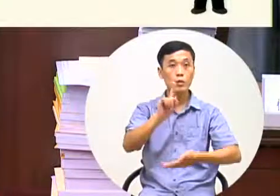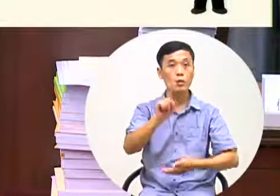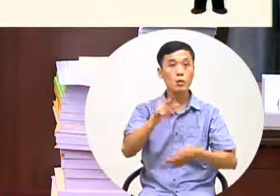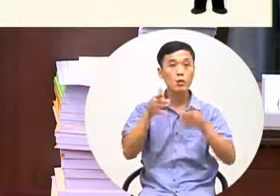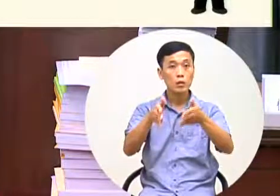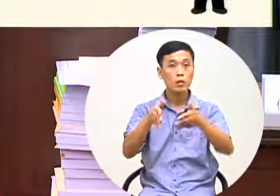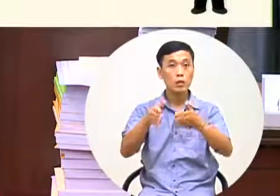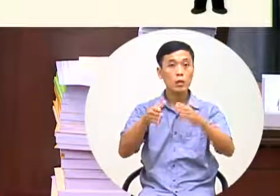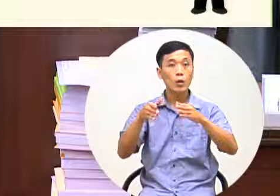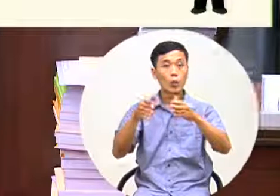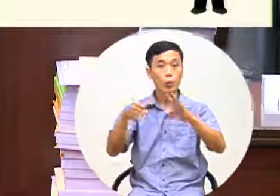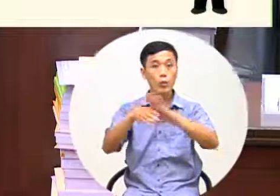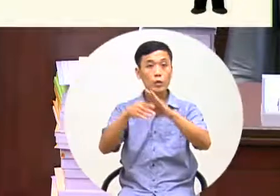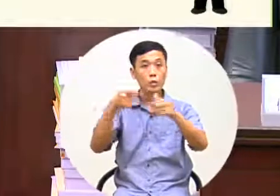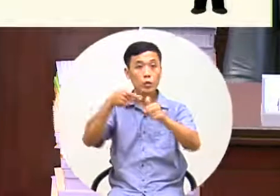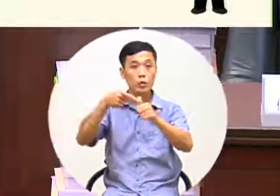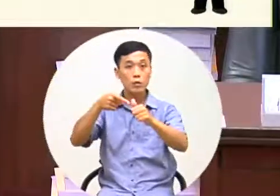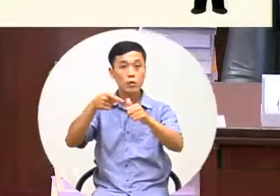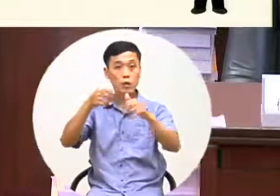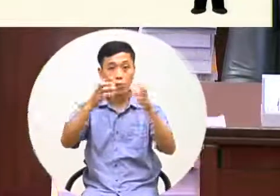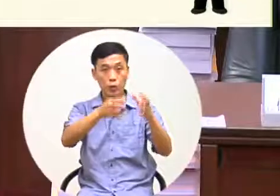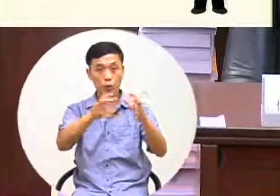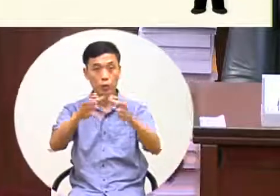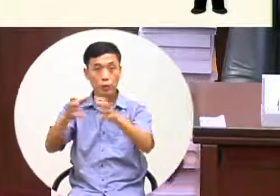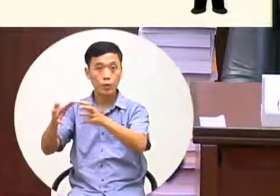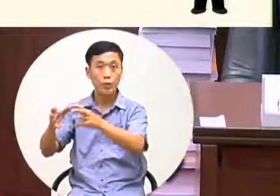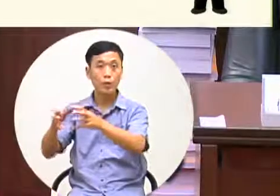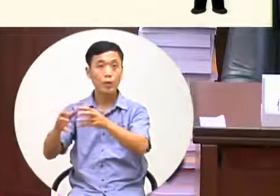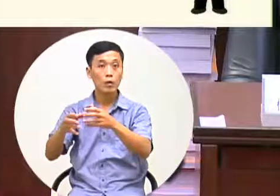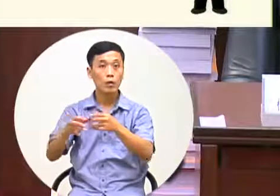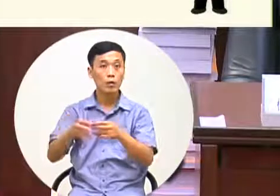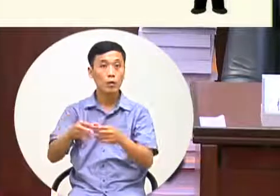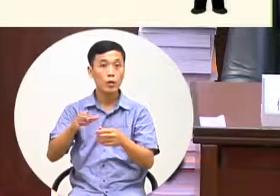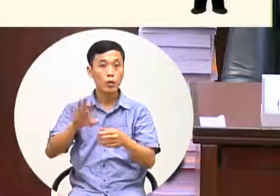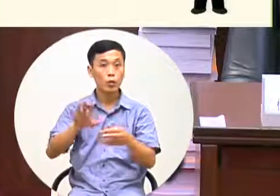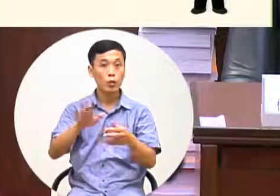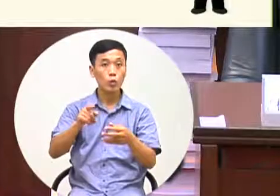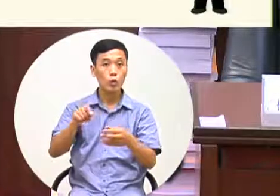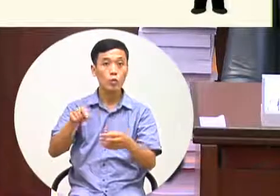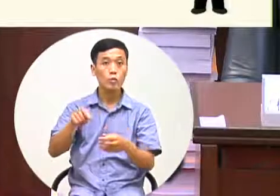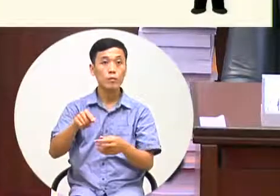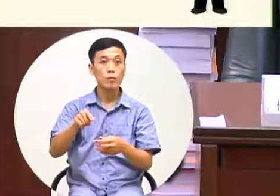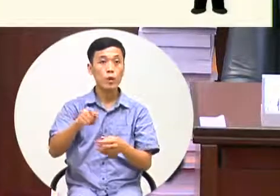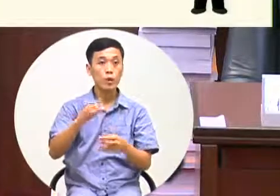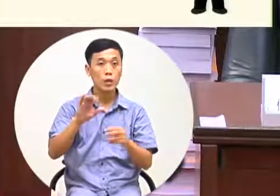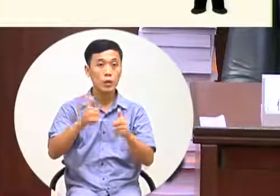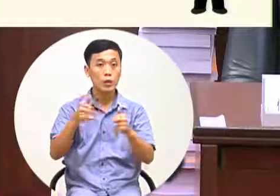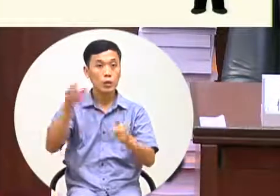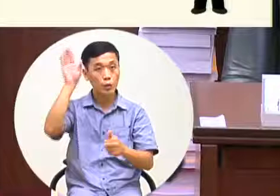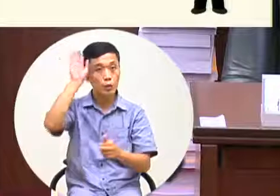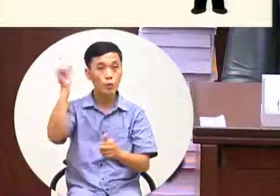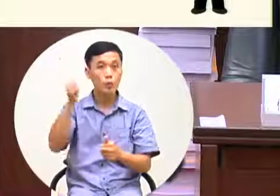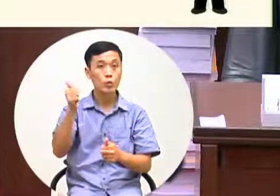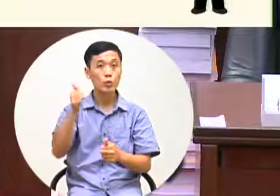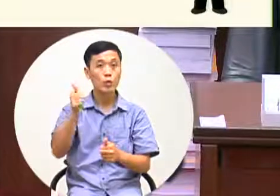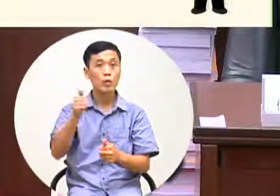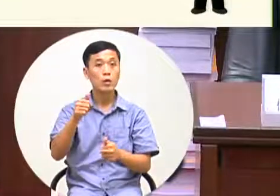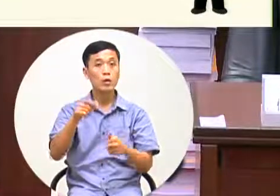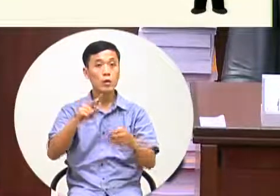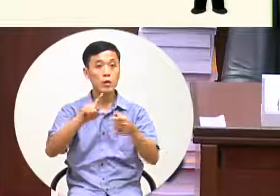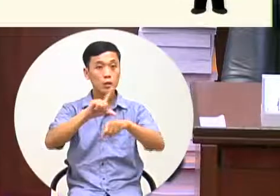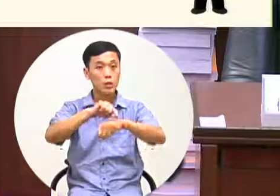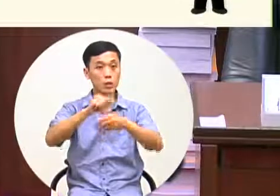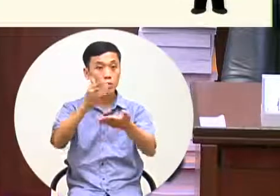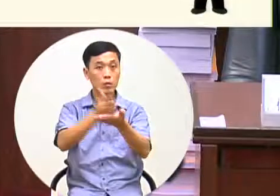馆哦，共有党籍的200控委。 苏议员，时间暂停一下哈，要不要先介